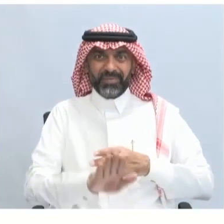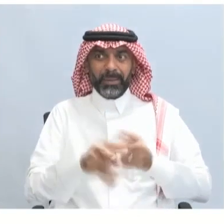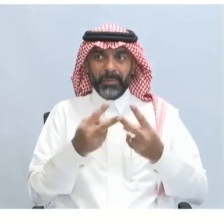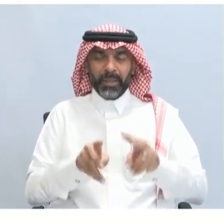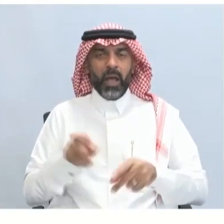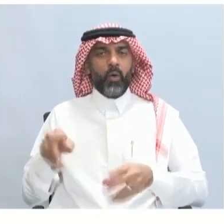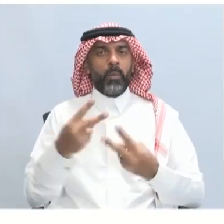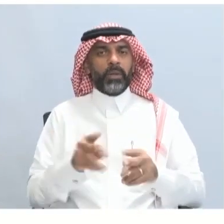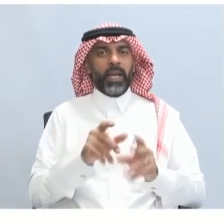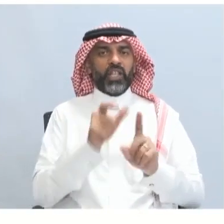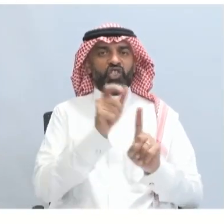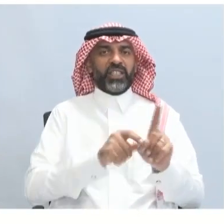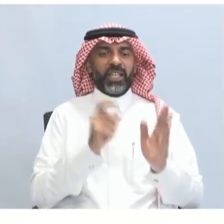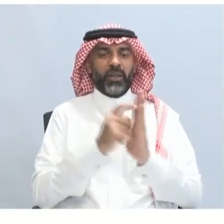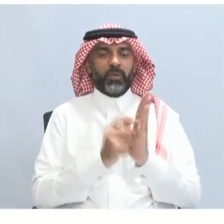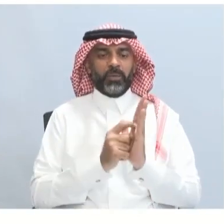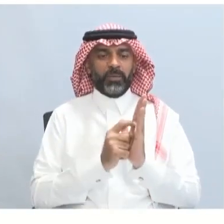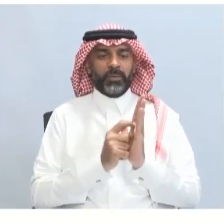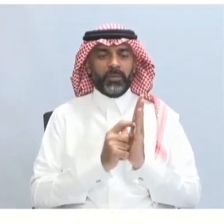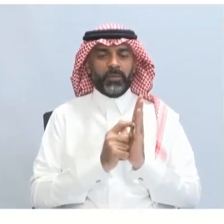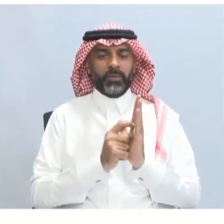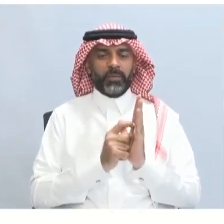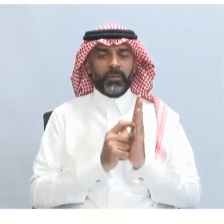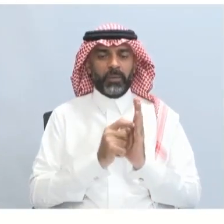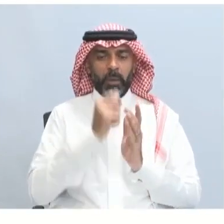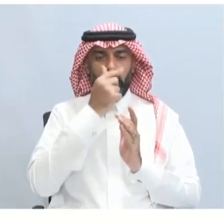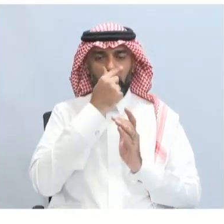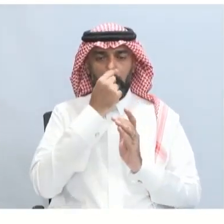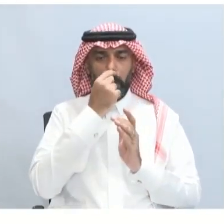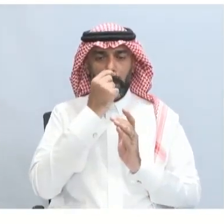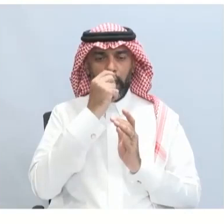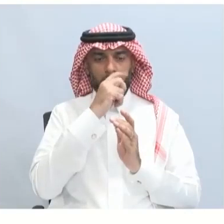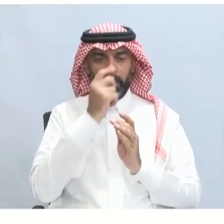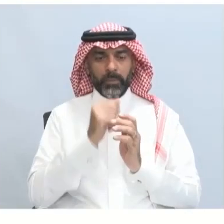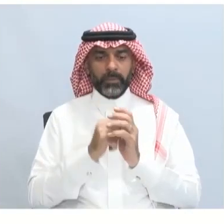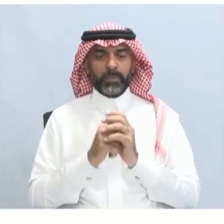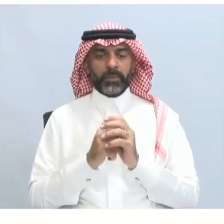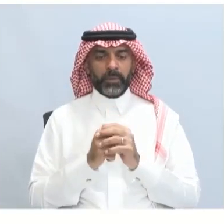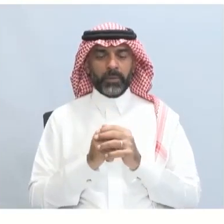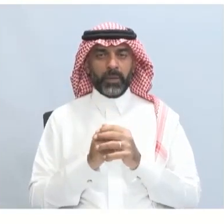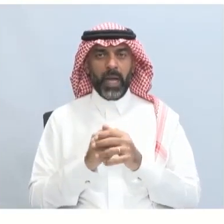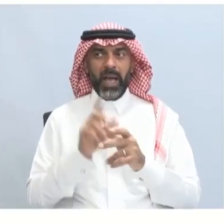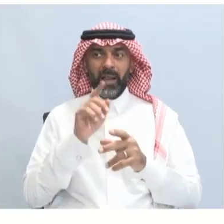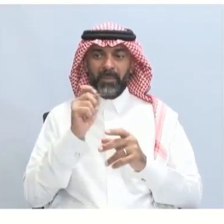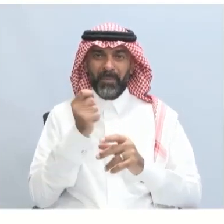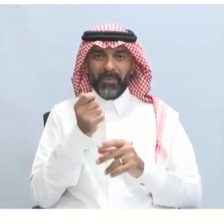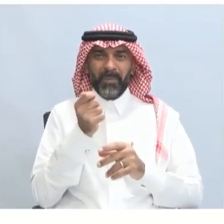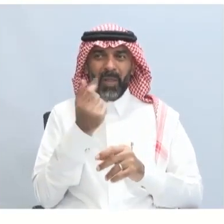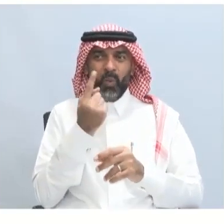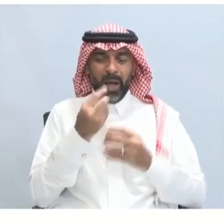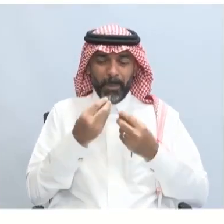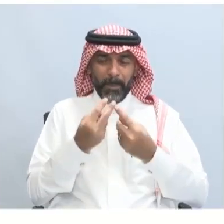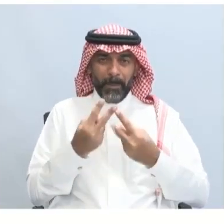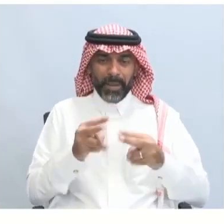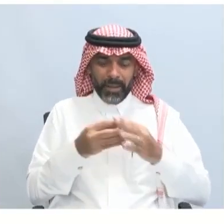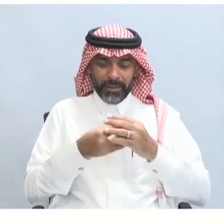الحياه عند تمام ولاده فمتى ما انفصل المولود عن امه ولو للحظه واحده تثبت له